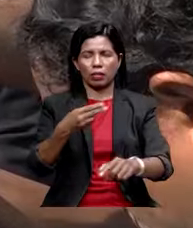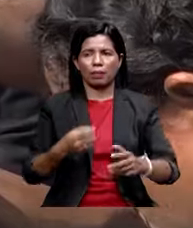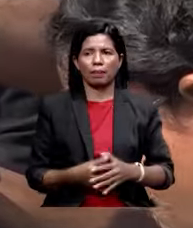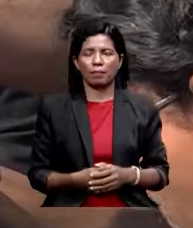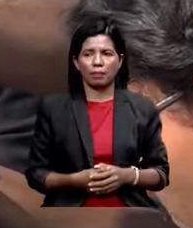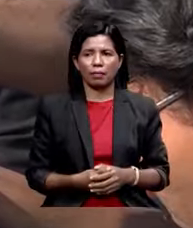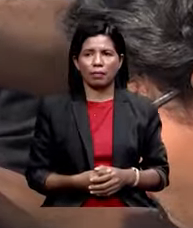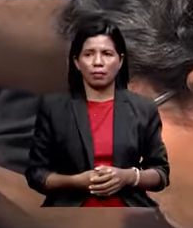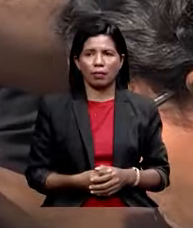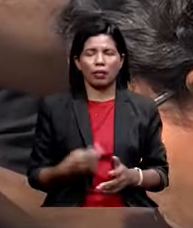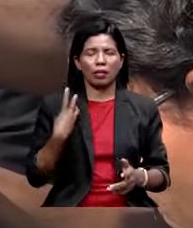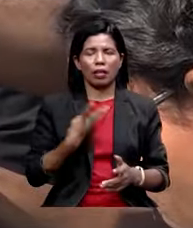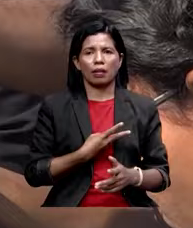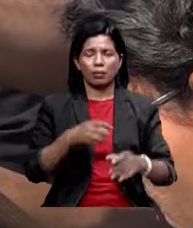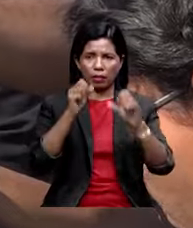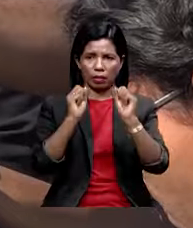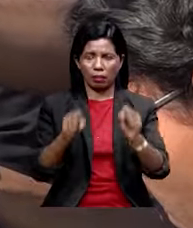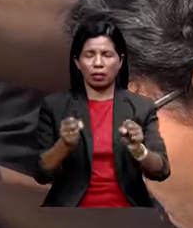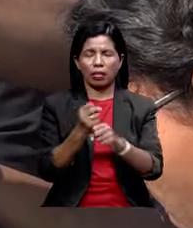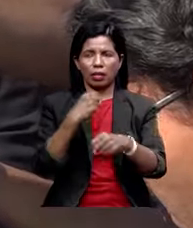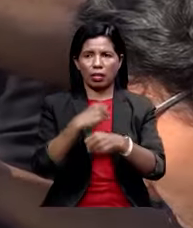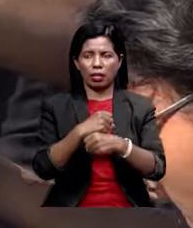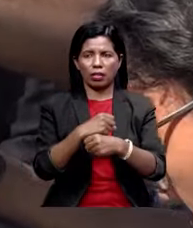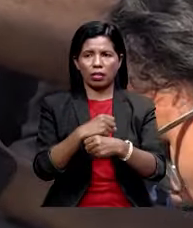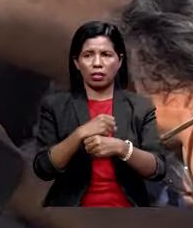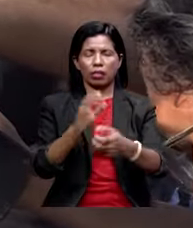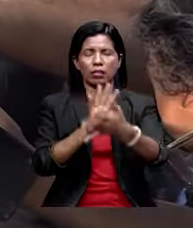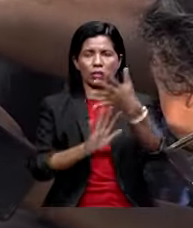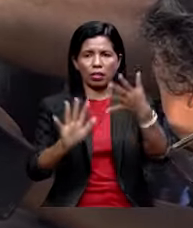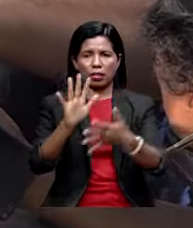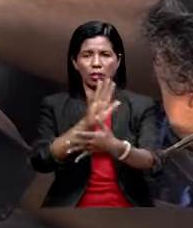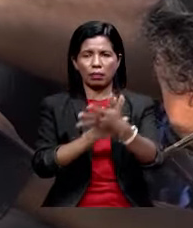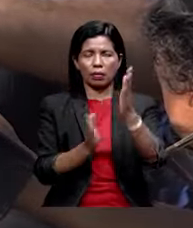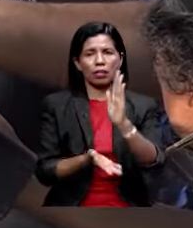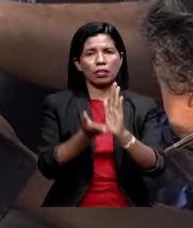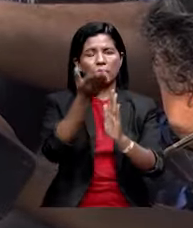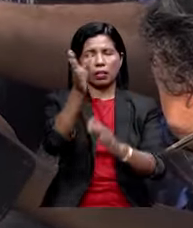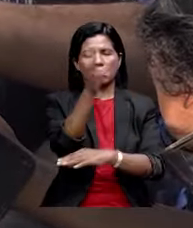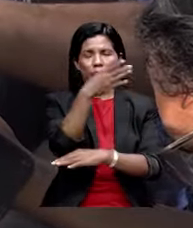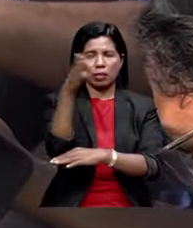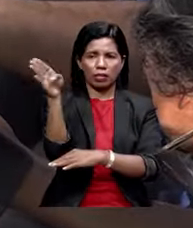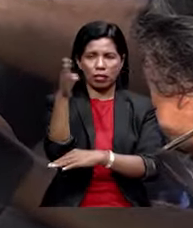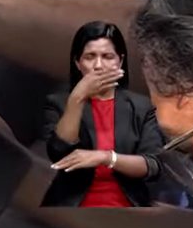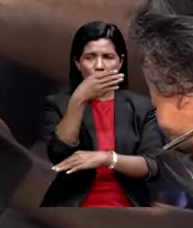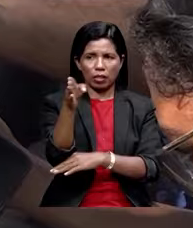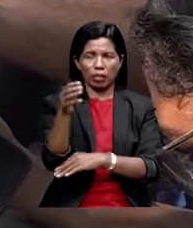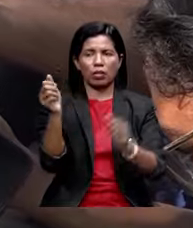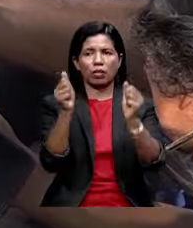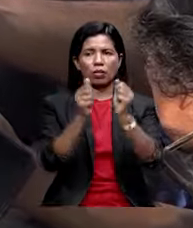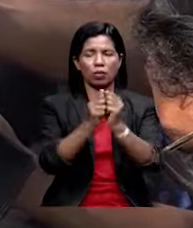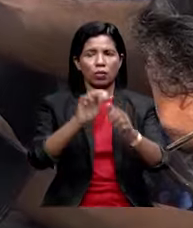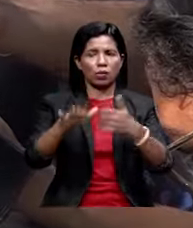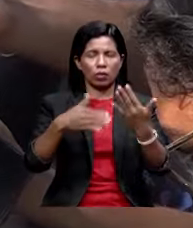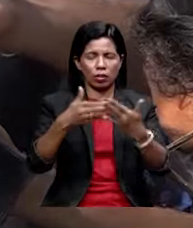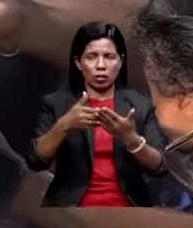kami bisa melaksanakan upacara penaikan bendera dengan seluruh